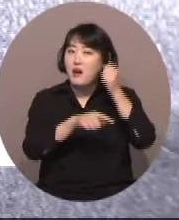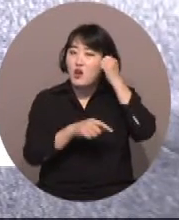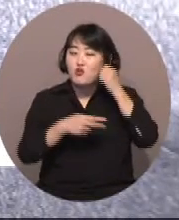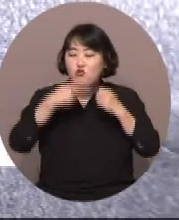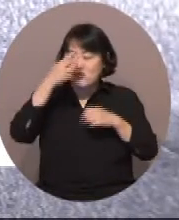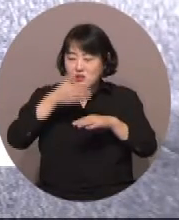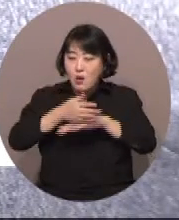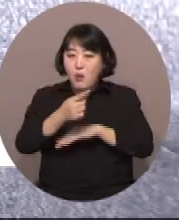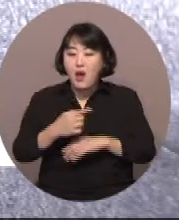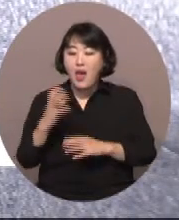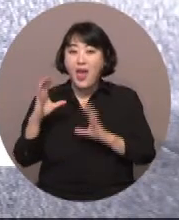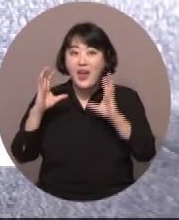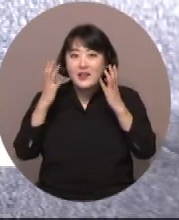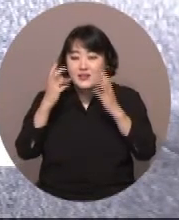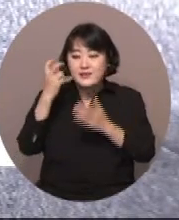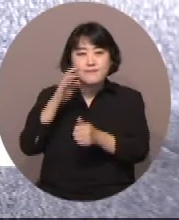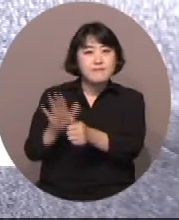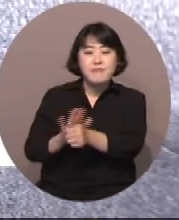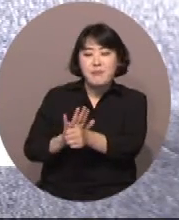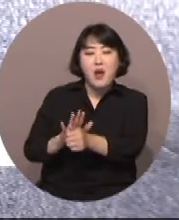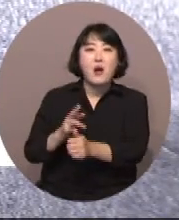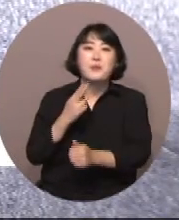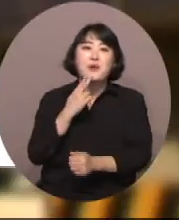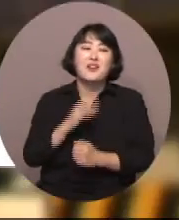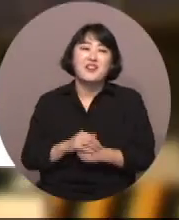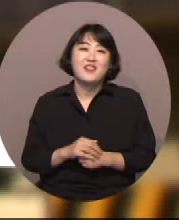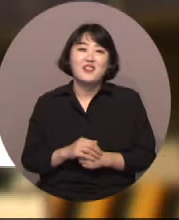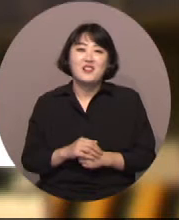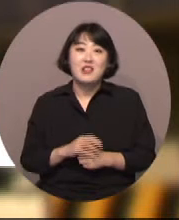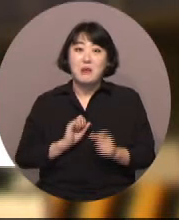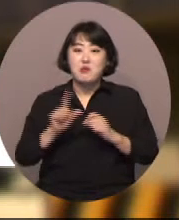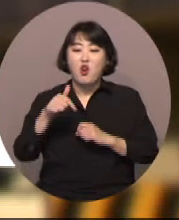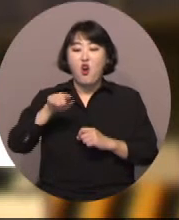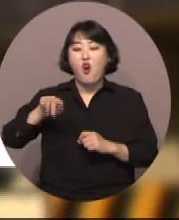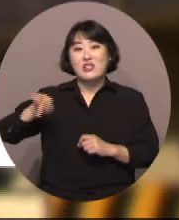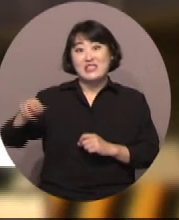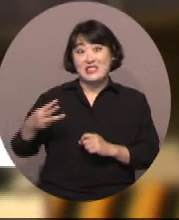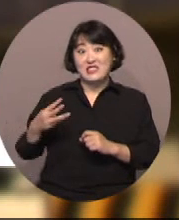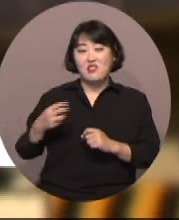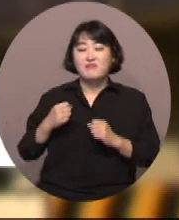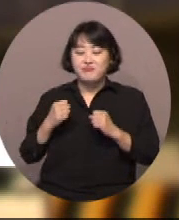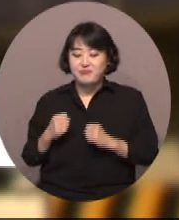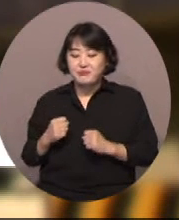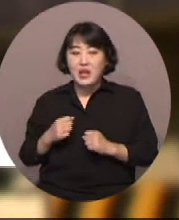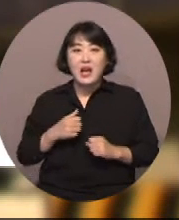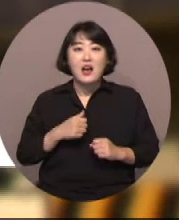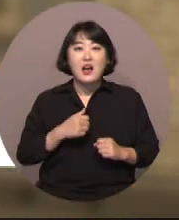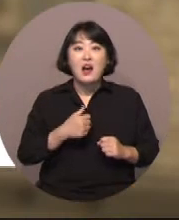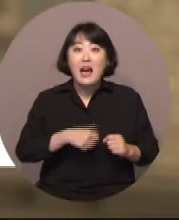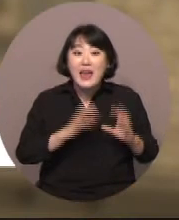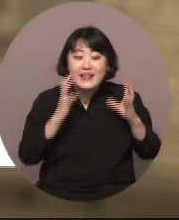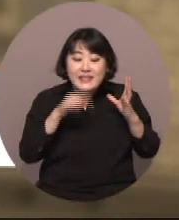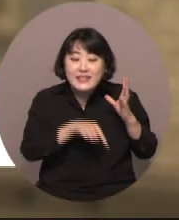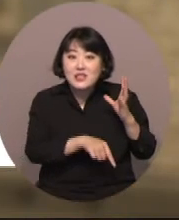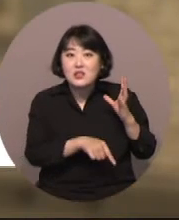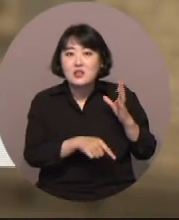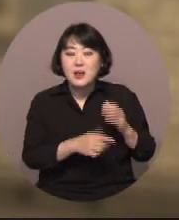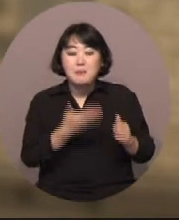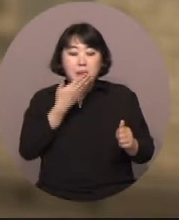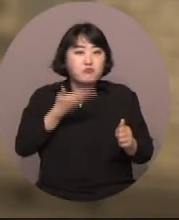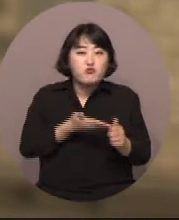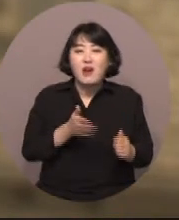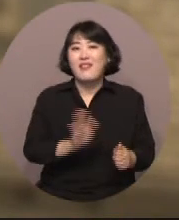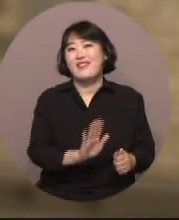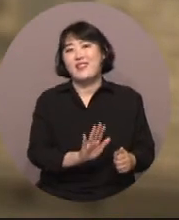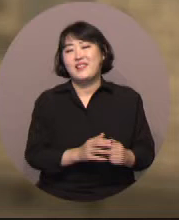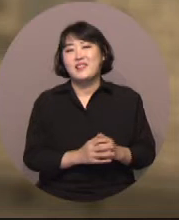등 아이를 거들떠보지도 않았습니다. 자신은 주로 거실에 있으면서 몸이 불편해 방에 있는 아이에게 밥도 주지